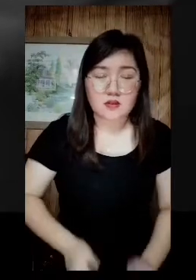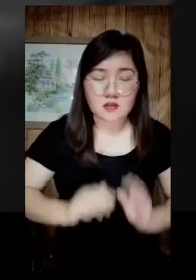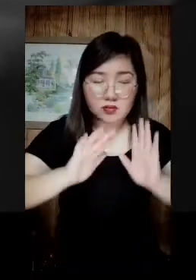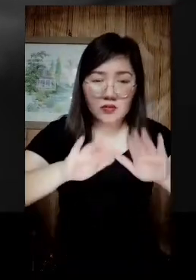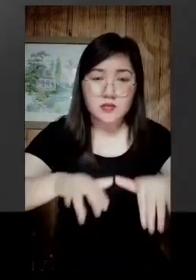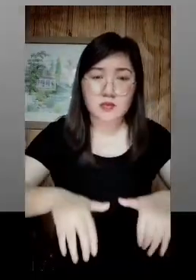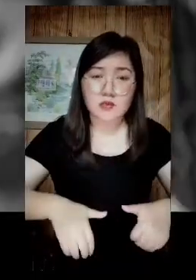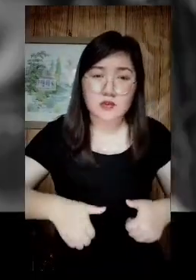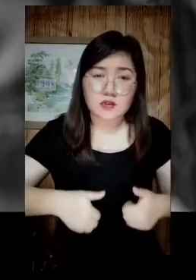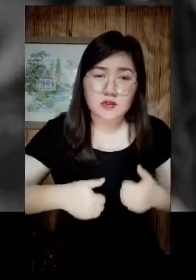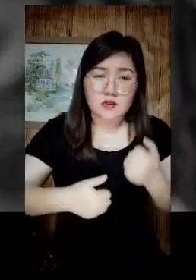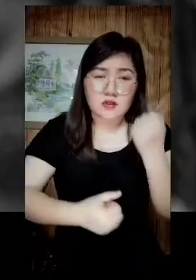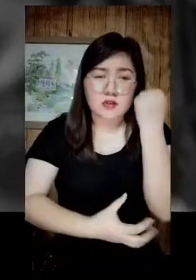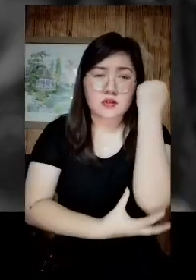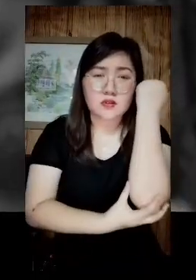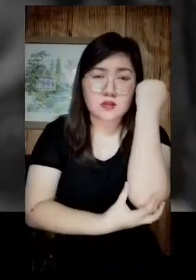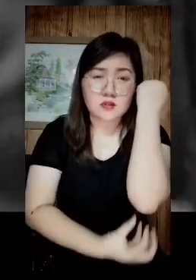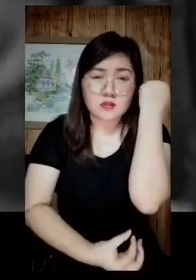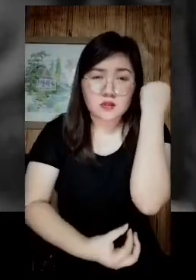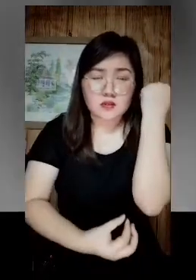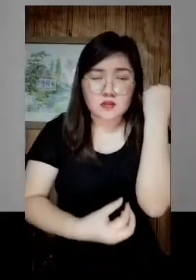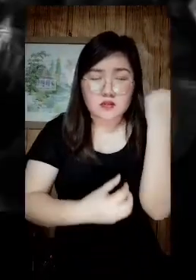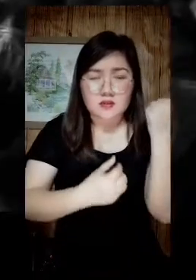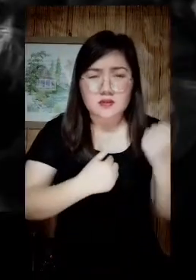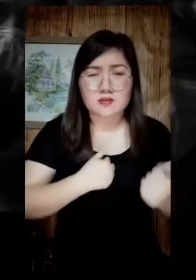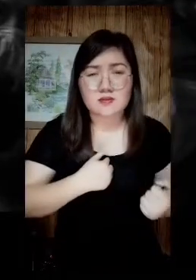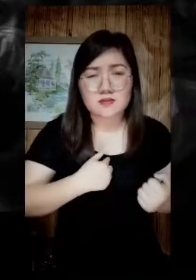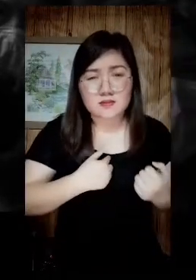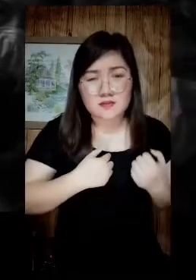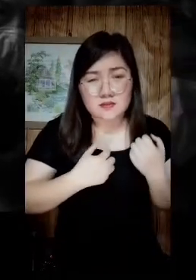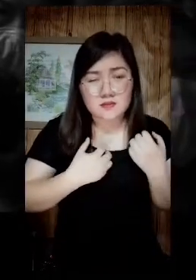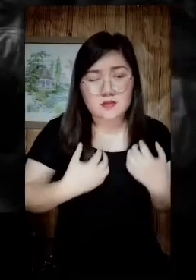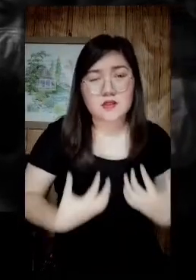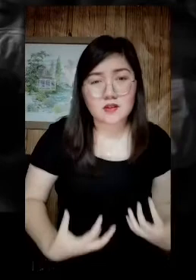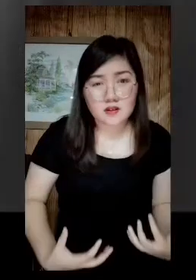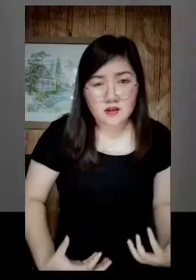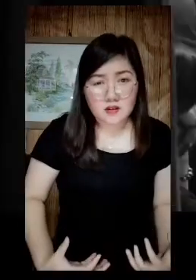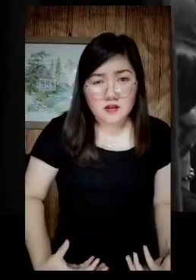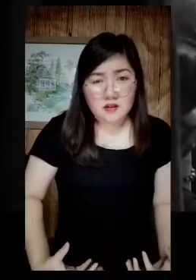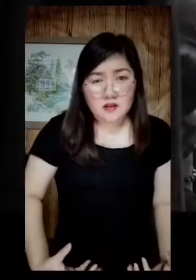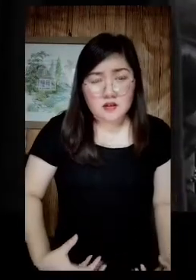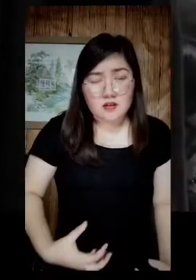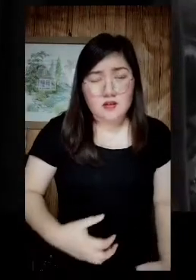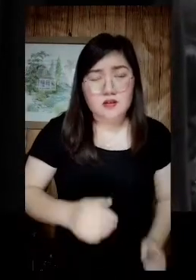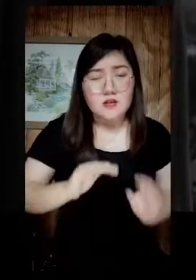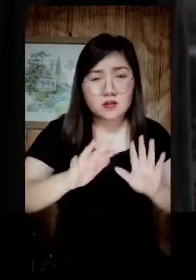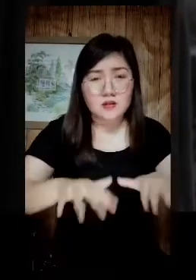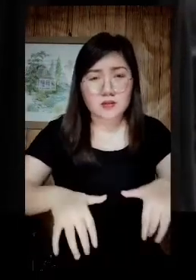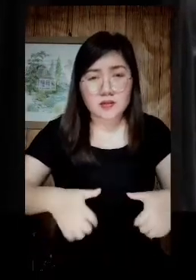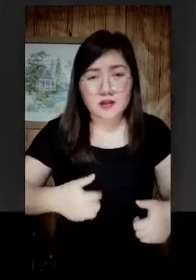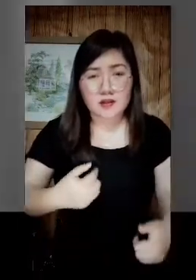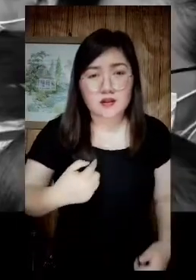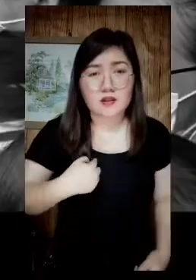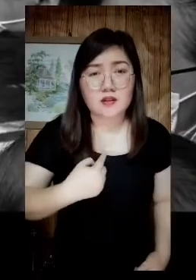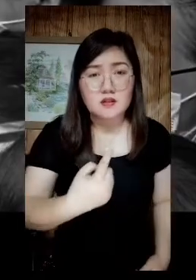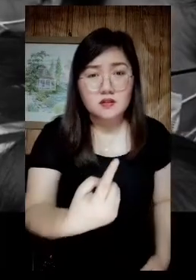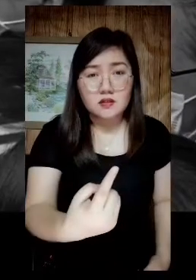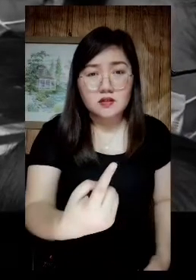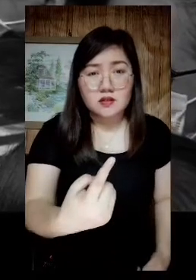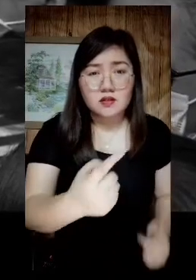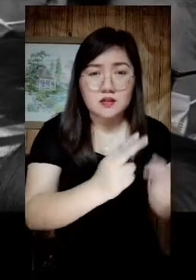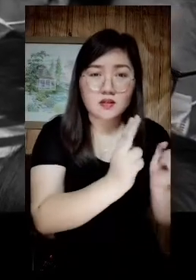Paano pag ang hirap ay hindi ko na kinaya? Paano ba tayo